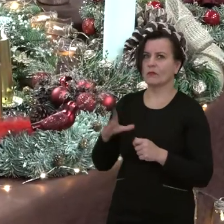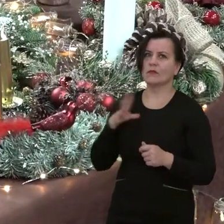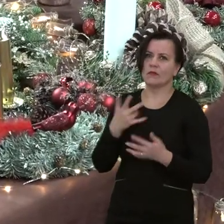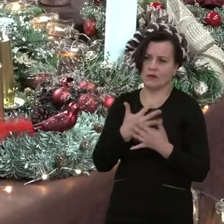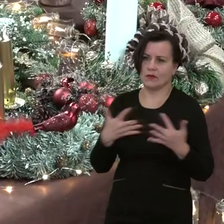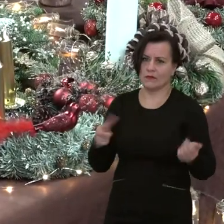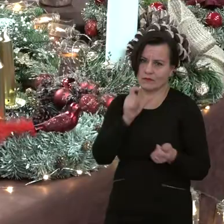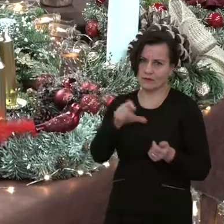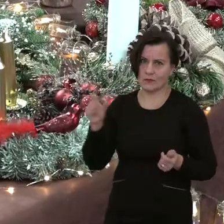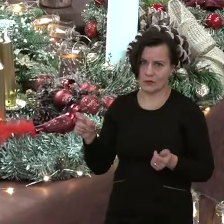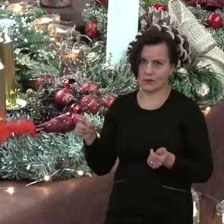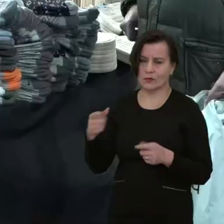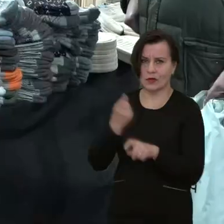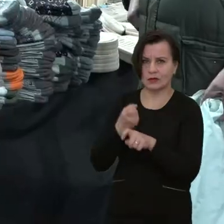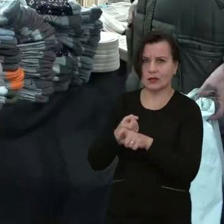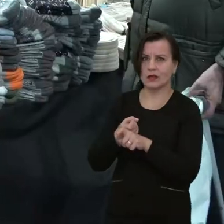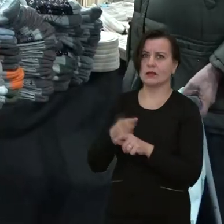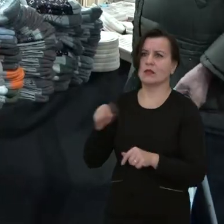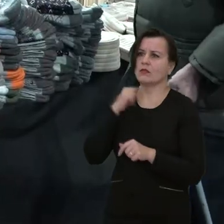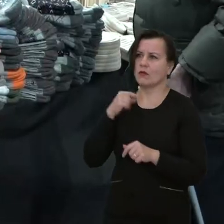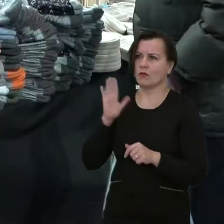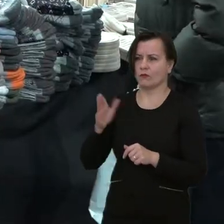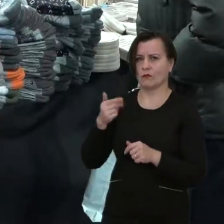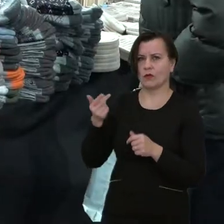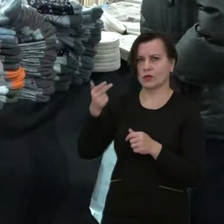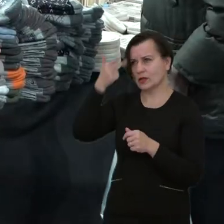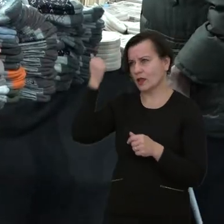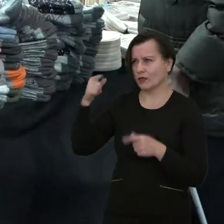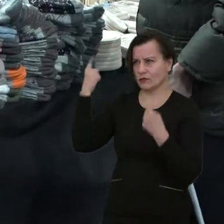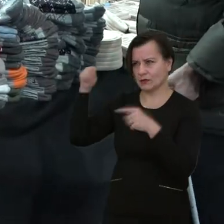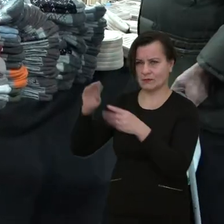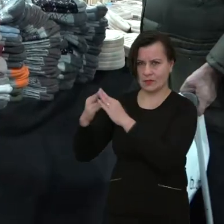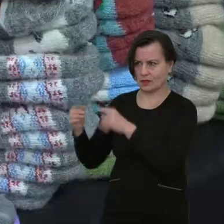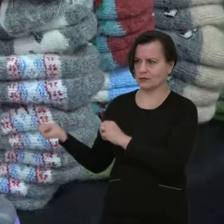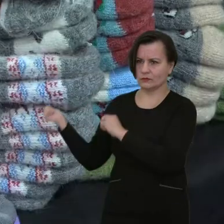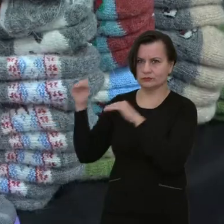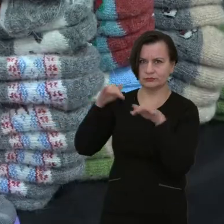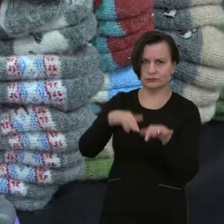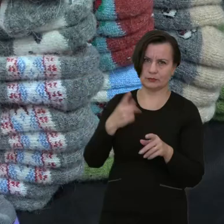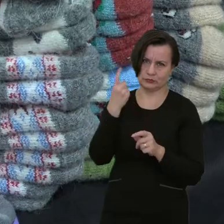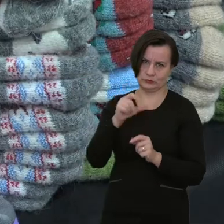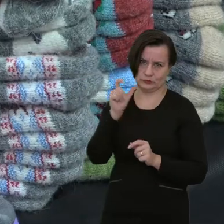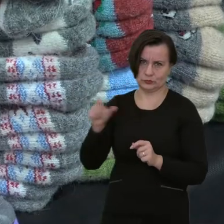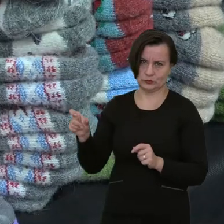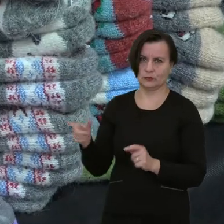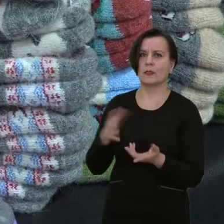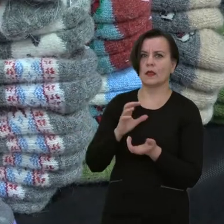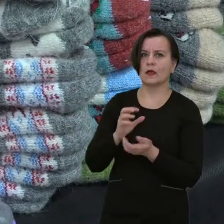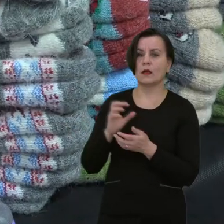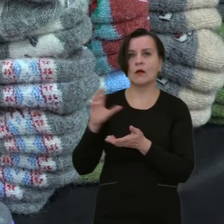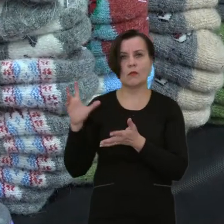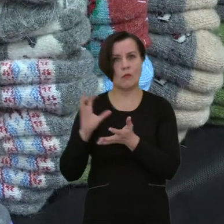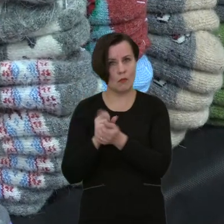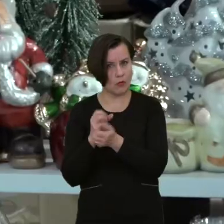nedaug kėdainiečių, jų produktai išskirtiniai. Daugiausia prekiautojų, beveik 100, atvyko iš kitų šalies miestų ir miestelių.